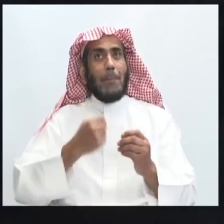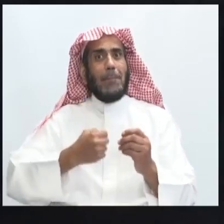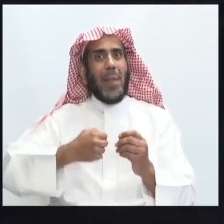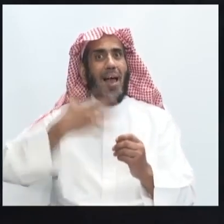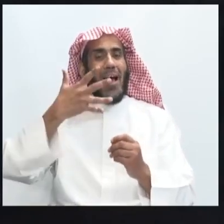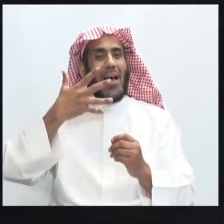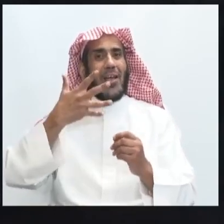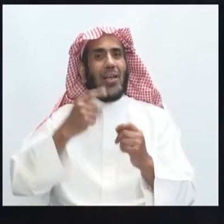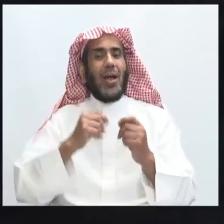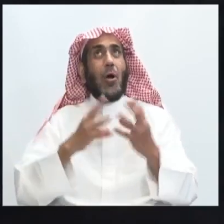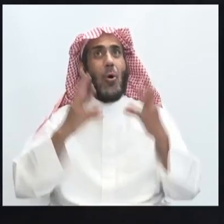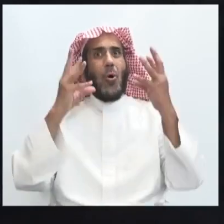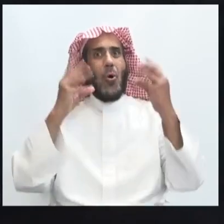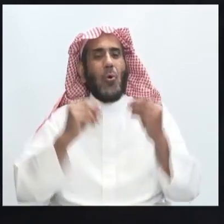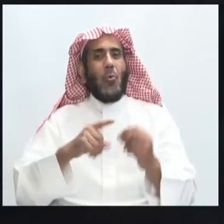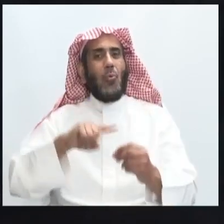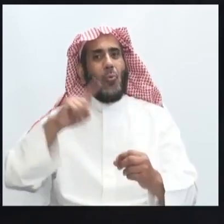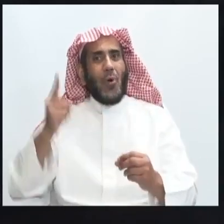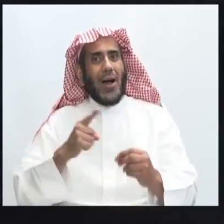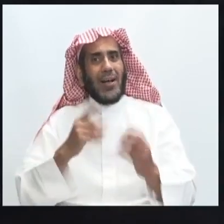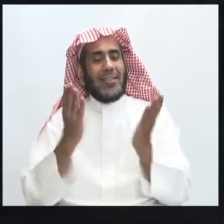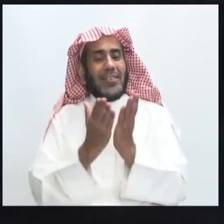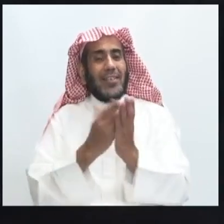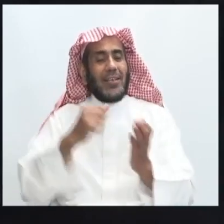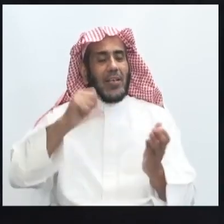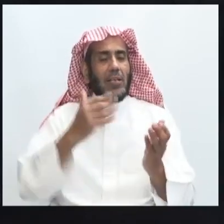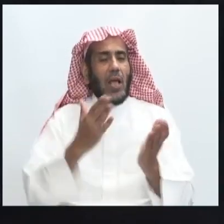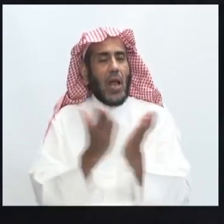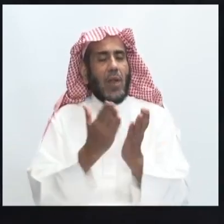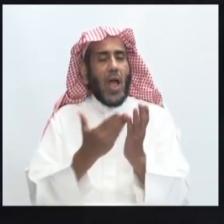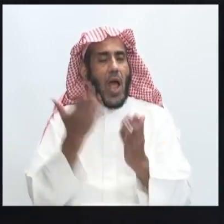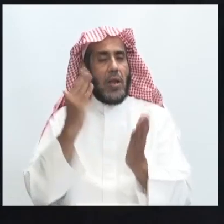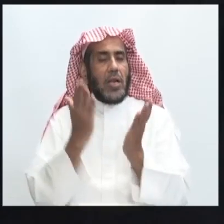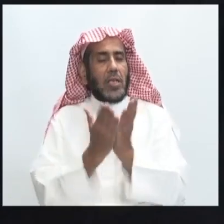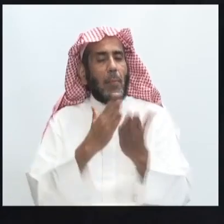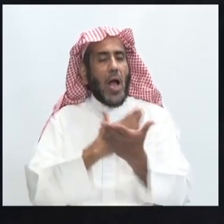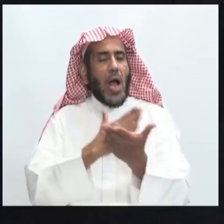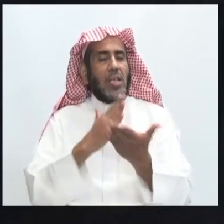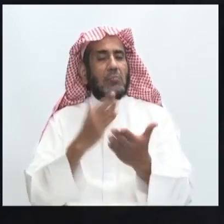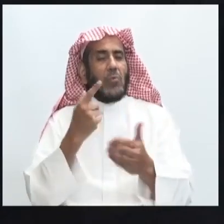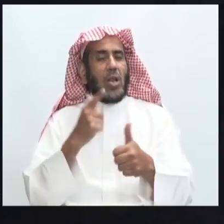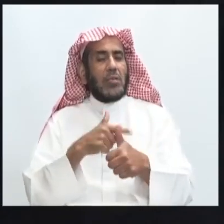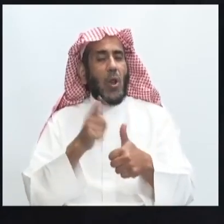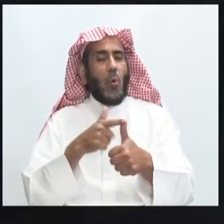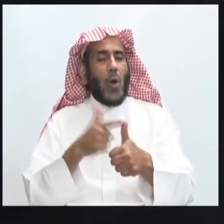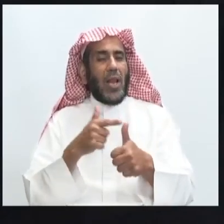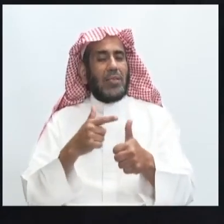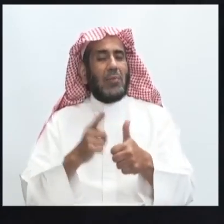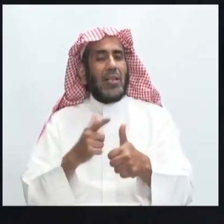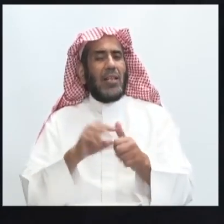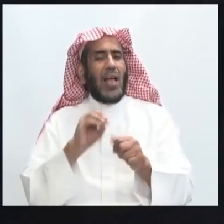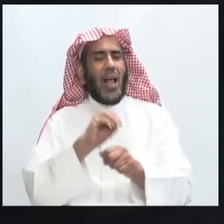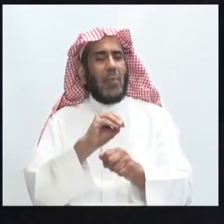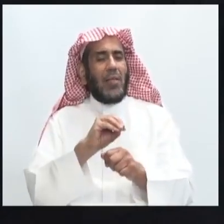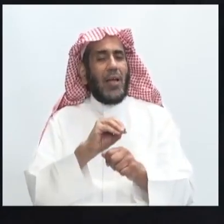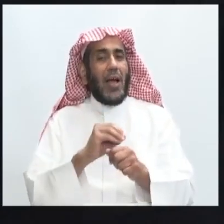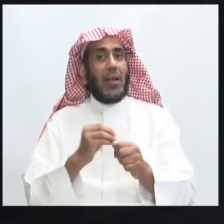كنا قد بدانا في الدروس الماضيه طبعا عرفنا ان الكتاب ينقسم الى قسمين القسم الاول منه يتحدث عن